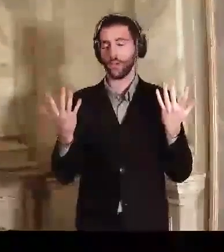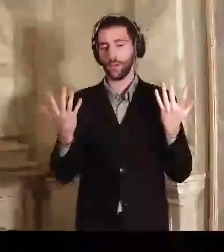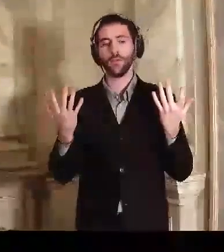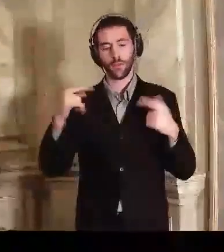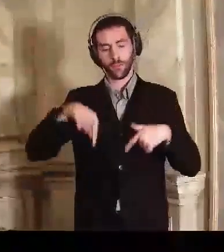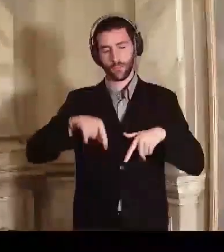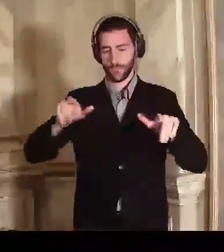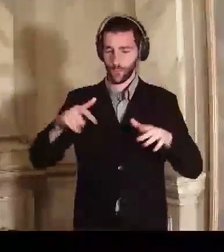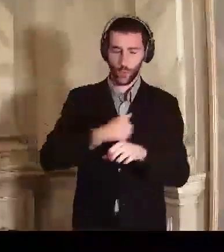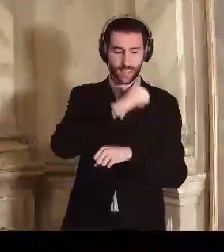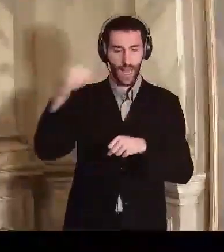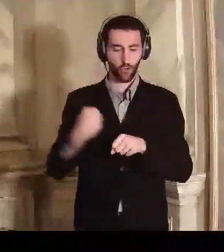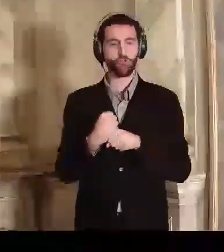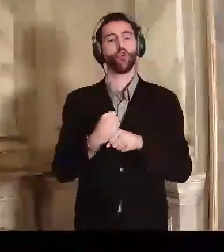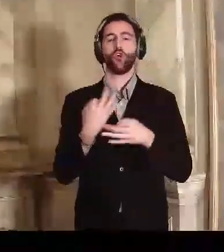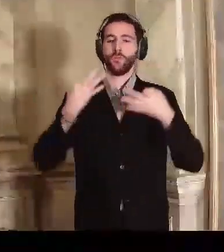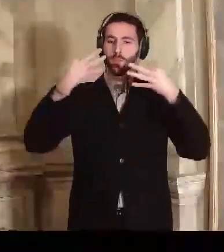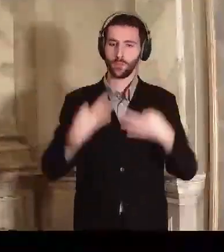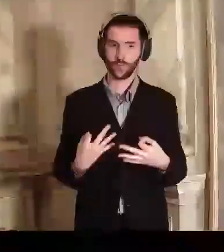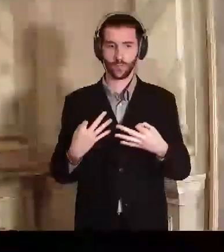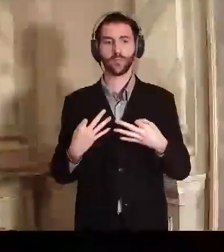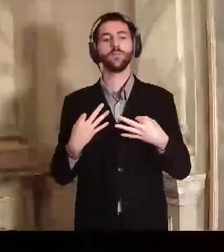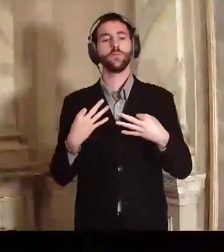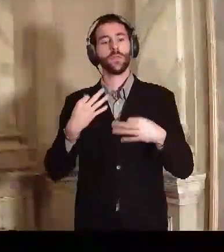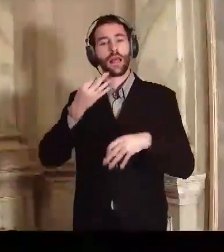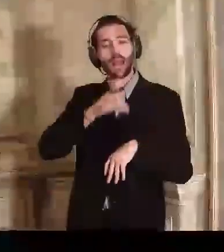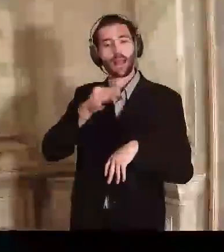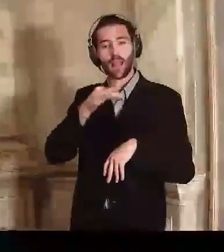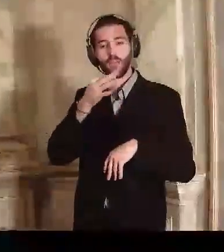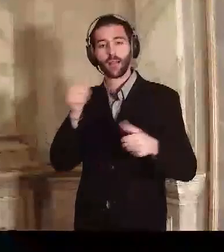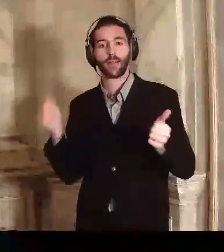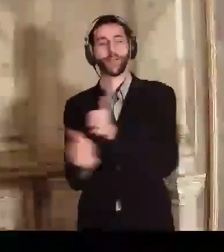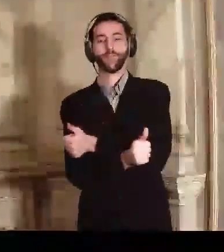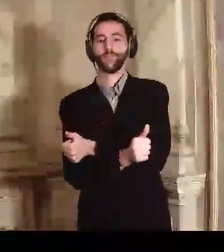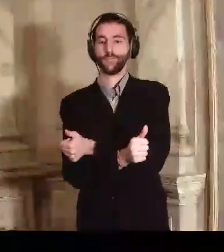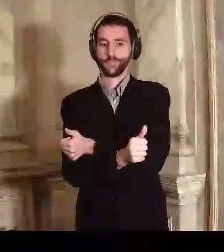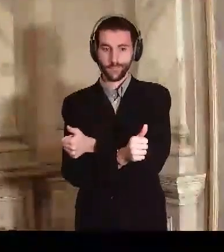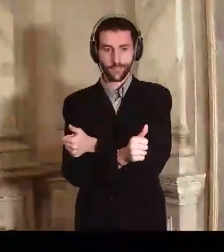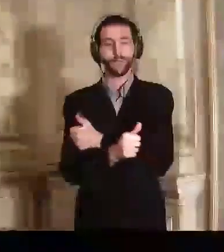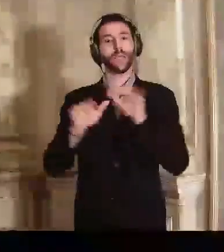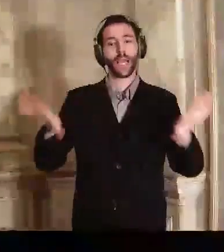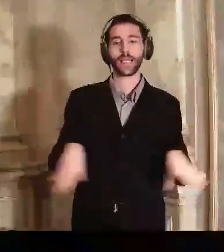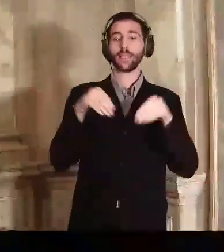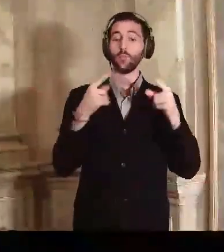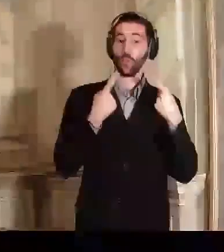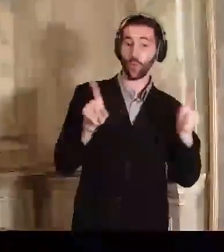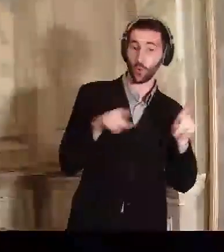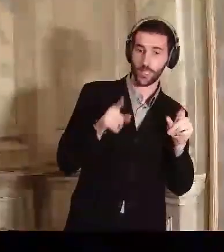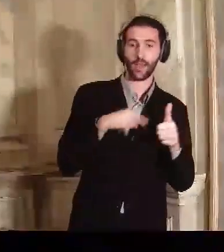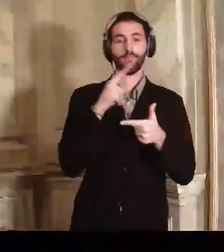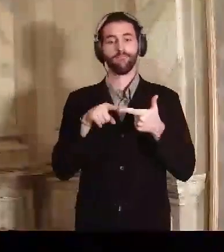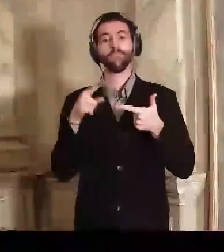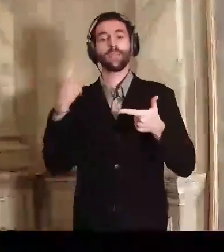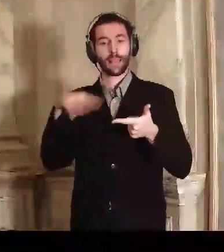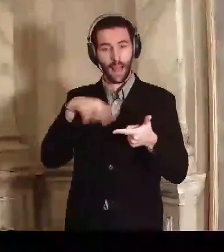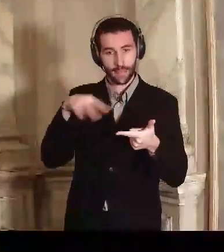di invertire l'ordine degli interventi, diamo la parola prima alla musica, poi alla danza e poi al